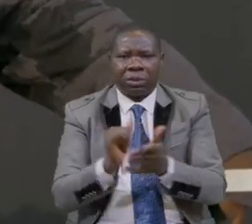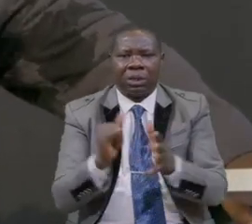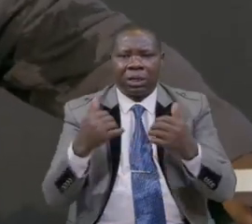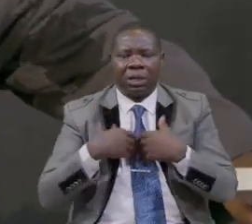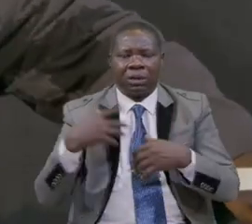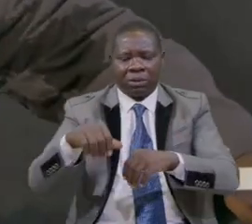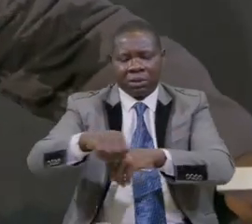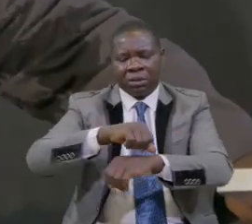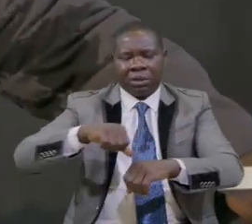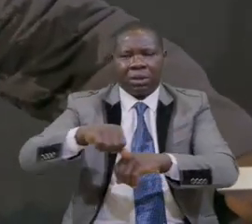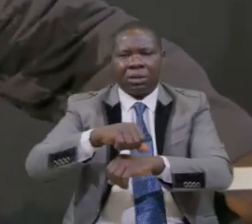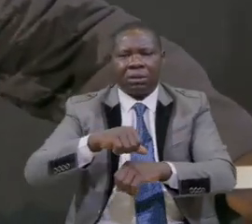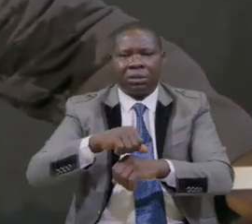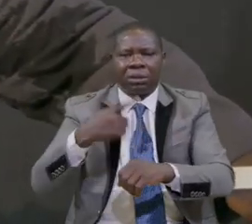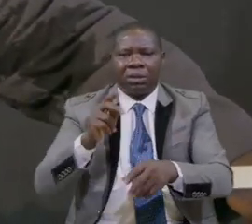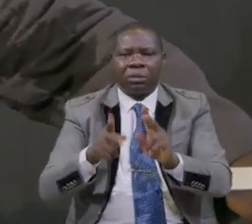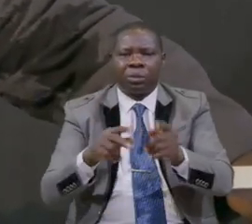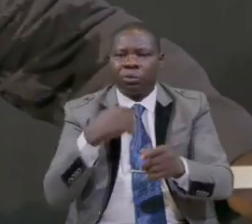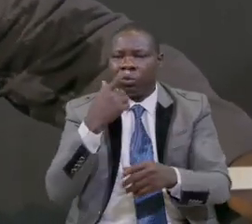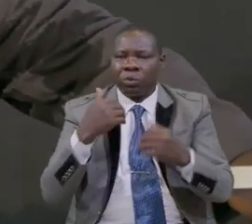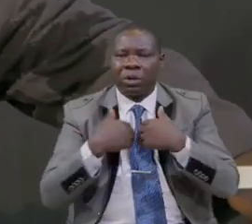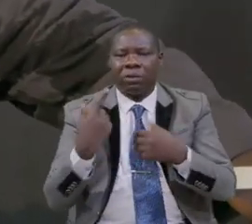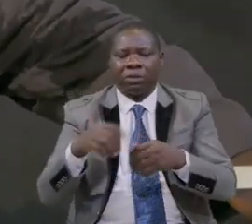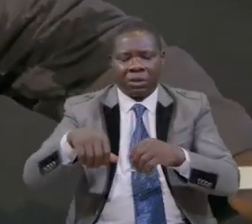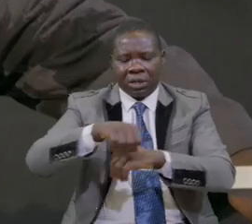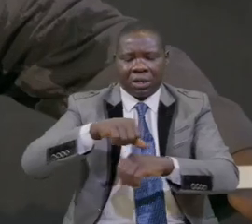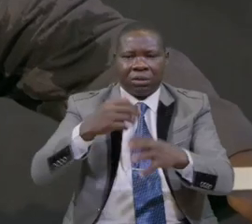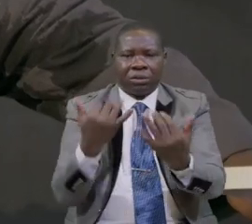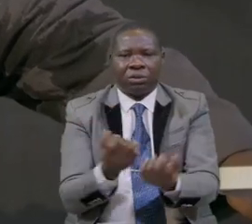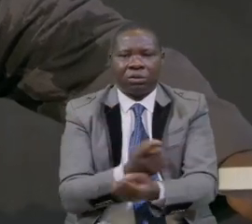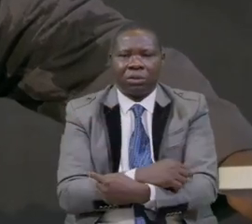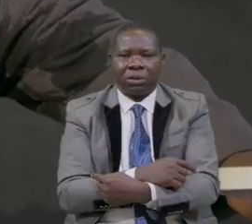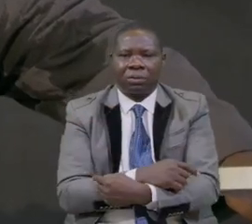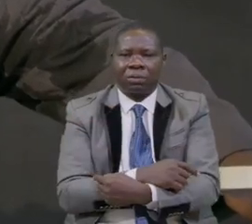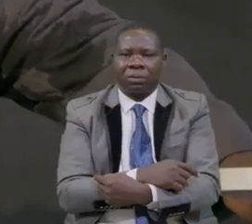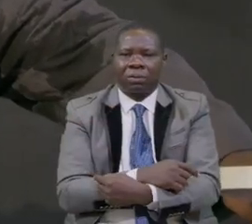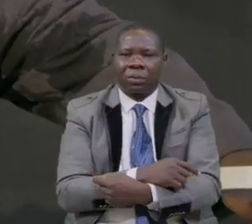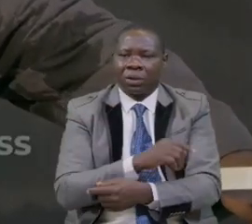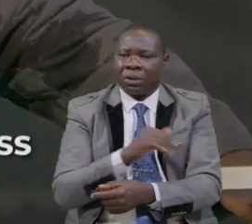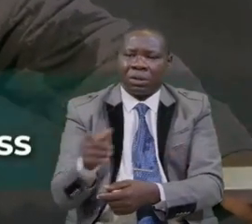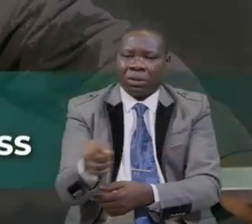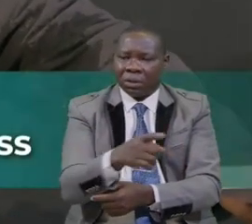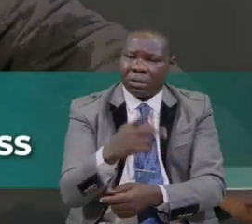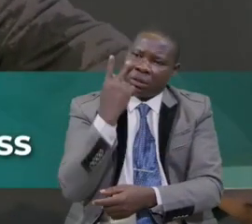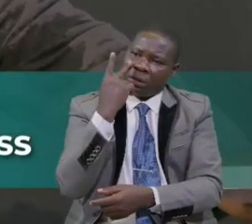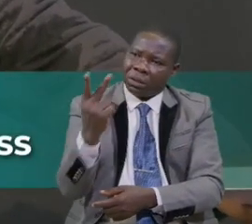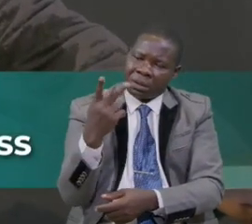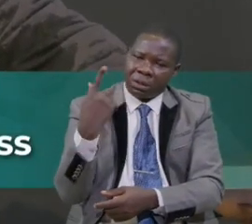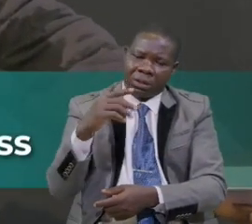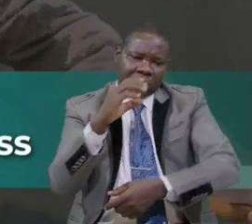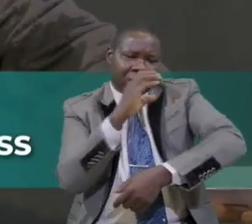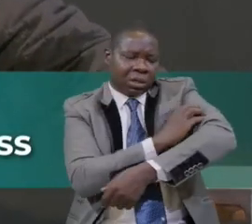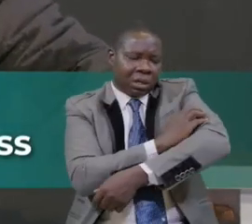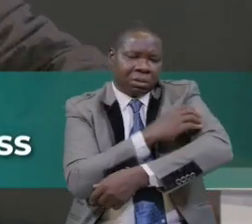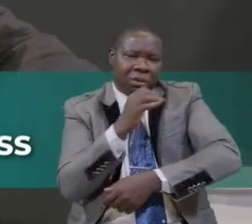Dieu. Ceux qui ont l'onction aujourd'hui, ils voient le chef de l'armée